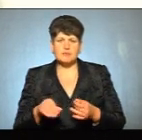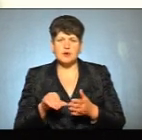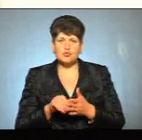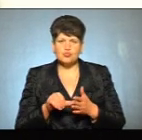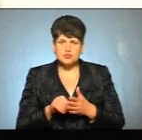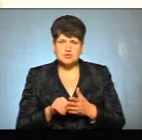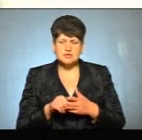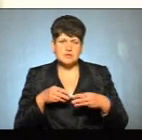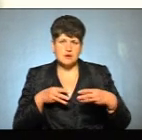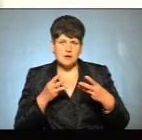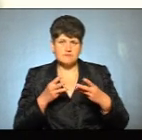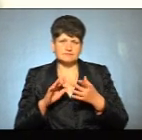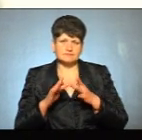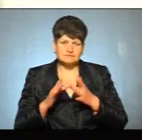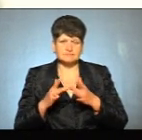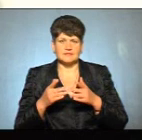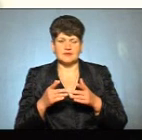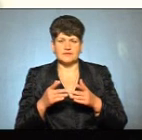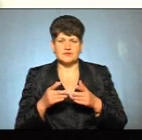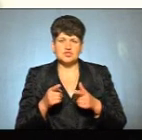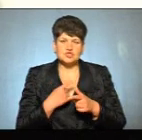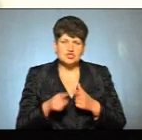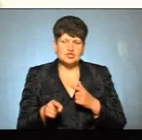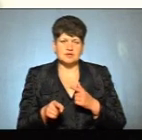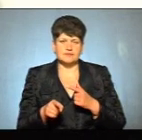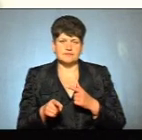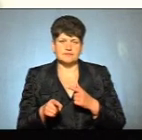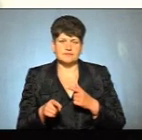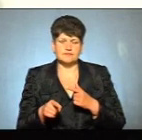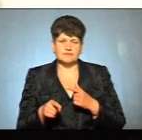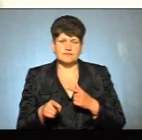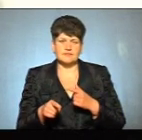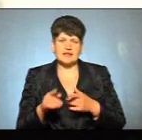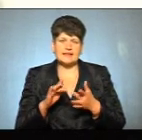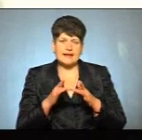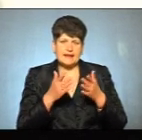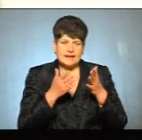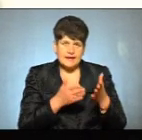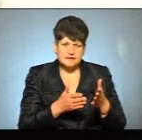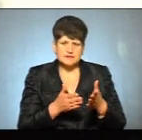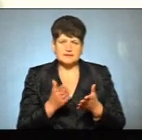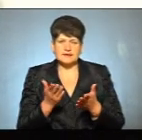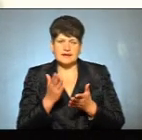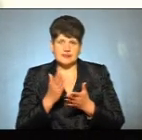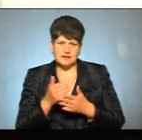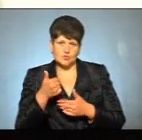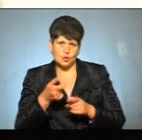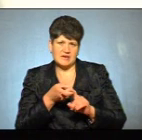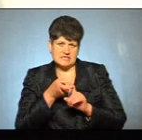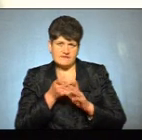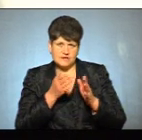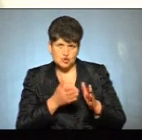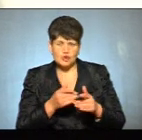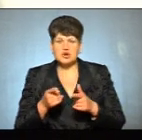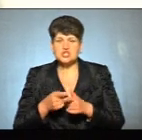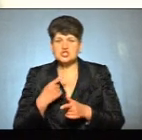богослужіннях онлайн. Чи через засоби інтернету, де є добрий зв'язок,